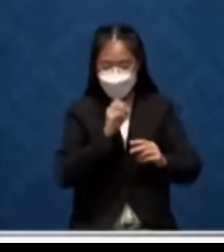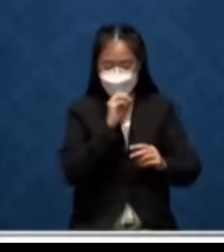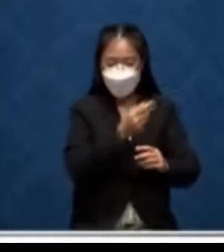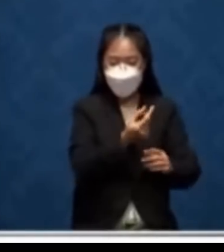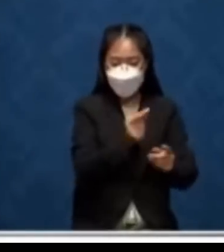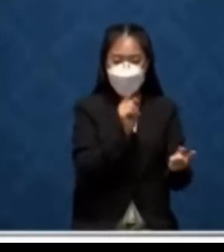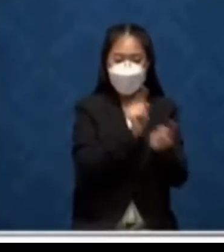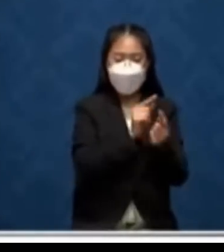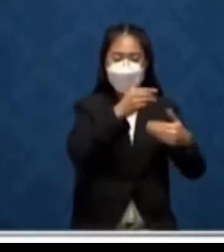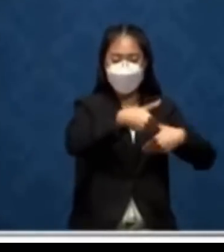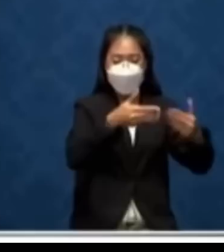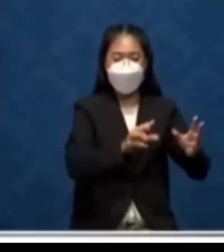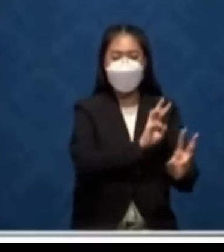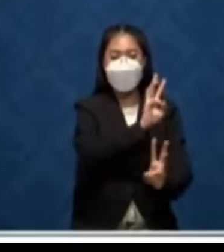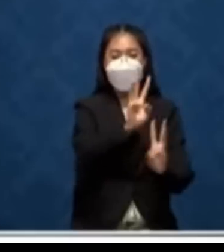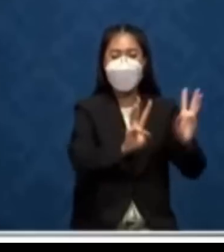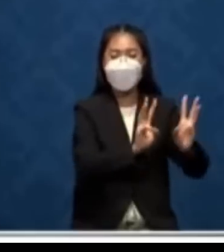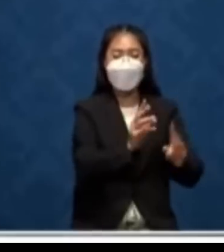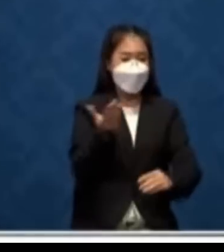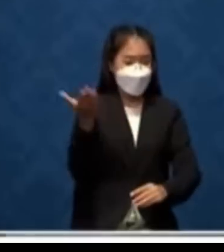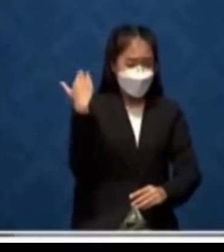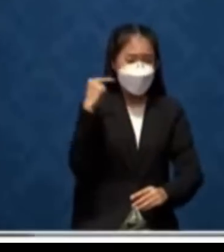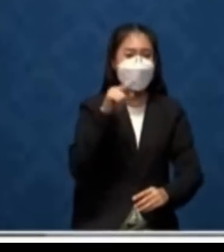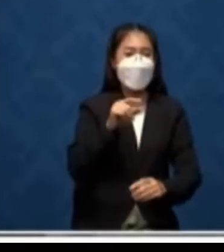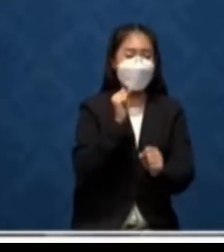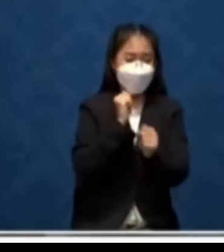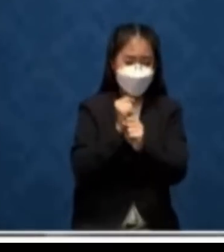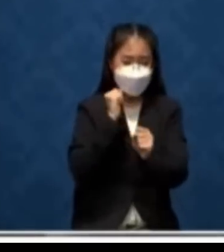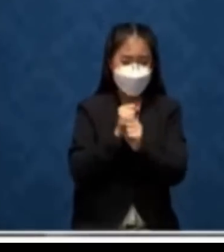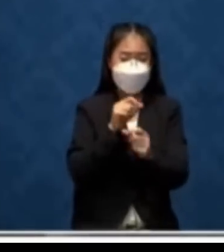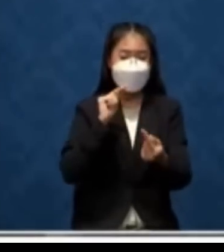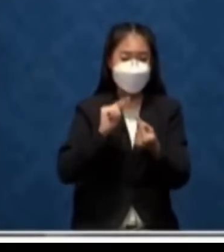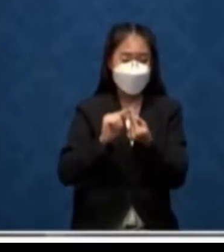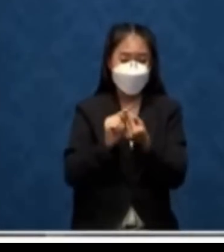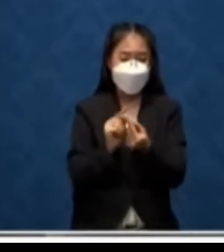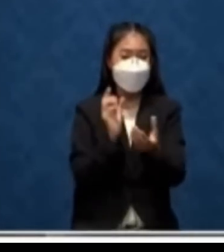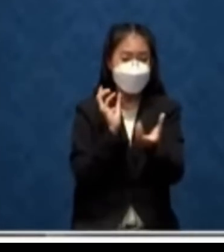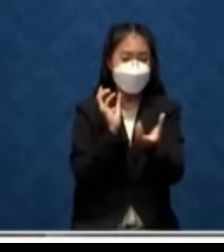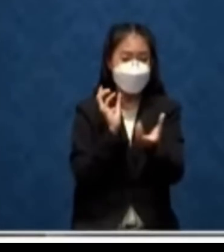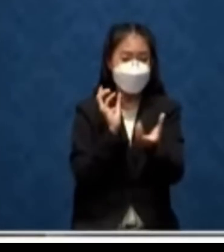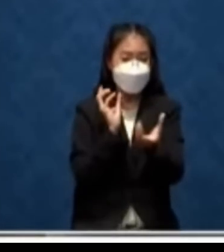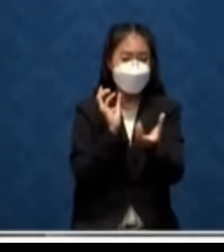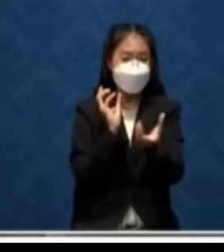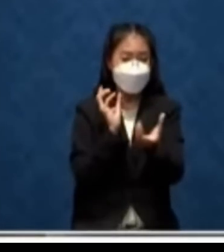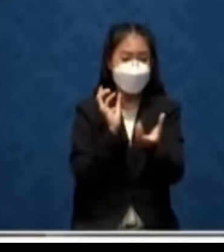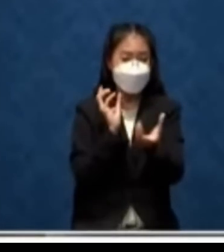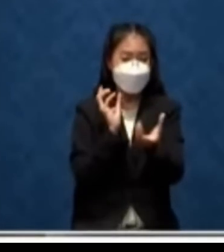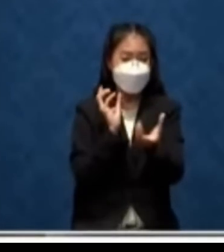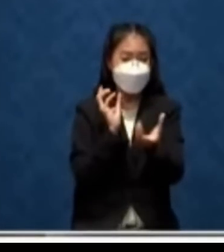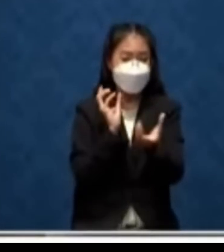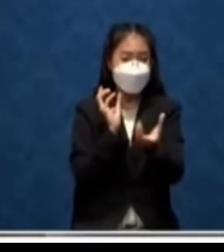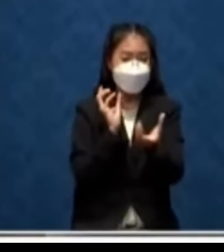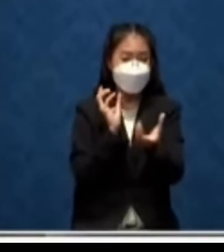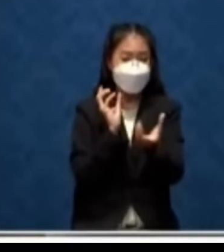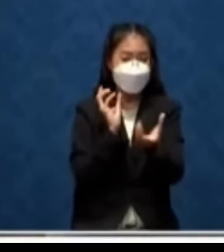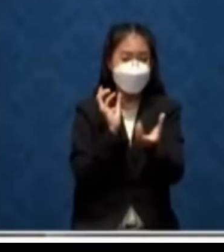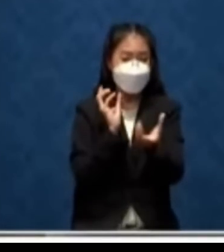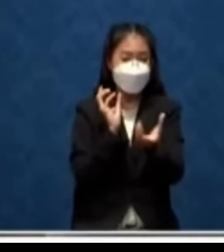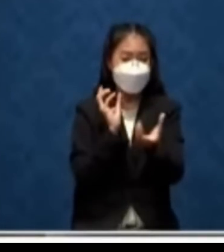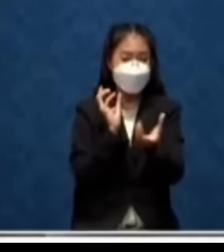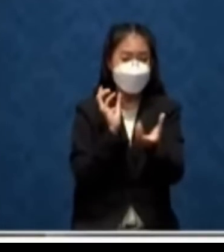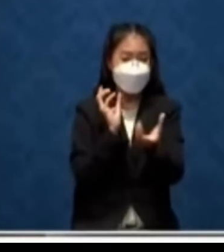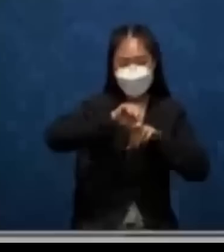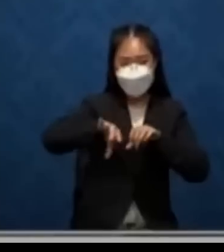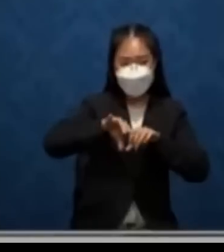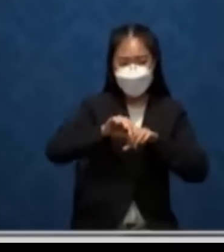างๆทั้งที่ก่อนหน้านี้มันคือบ่อนคาสิโนใหญ่ๆเบิ่มๆบังเอิญจริงๆที่มาเคลียร์ออกก่อนวันบุคคล